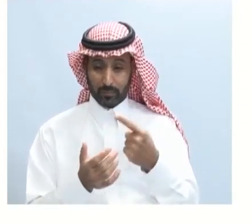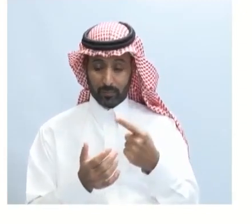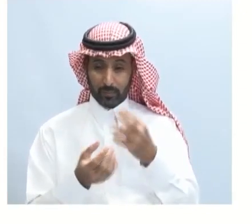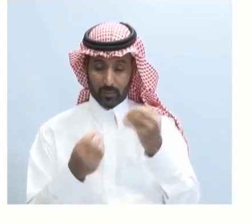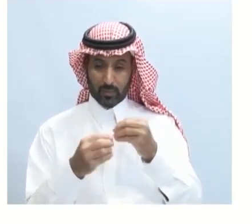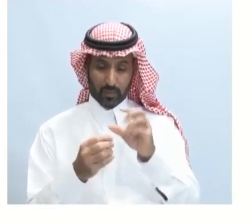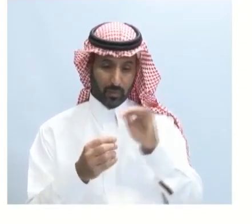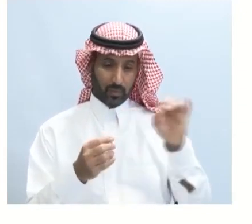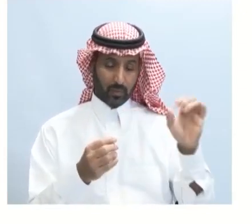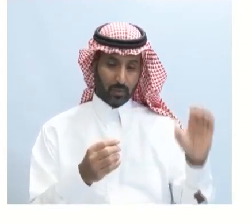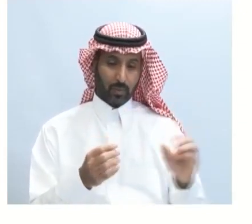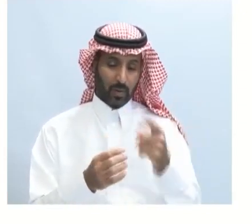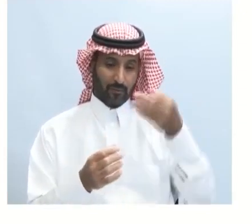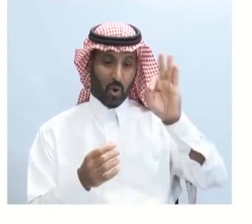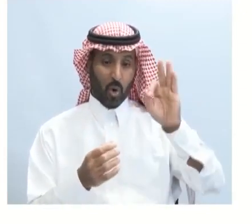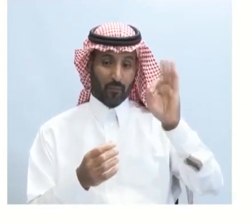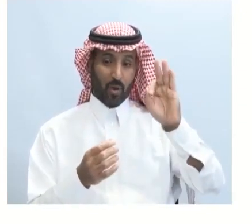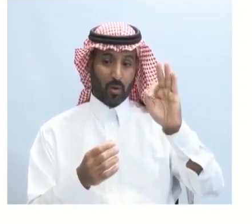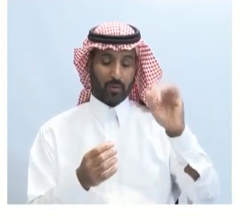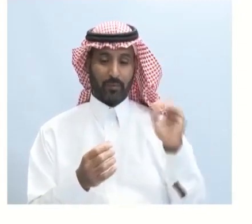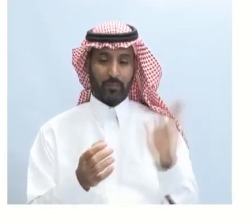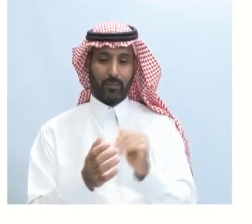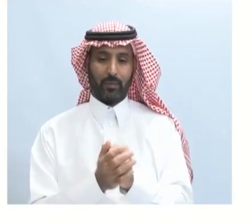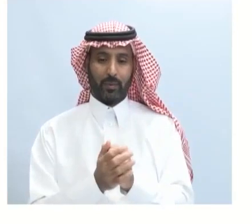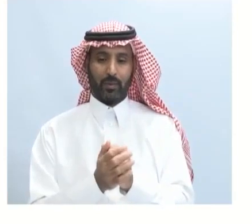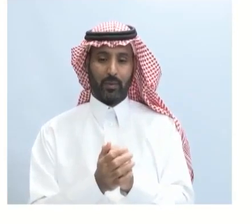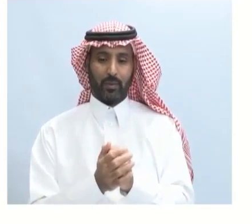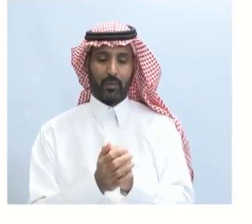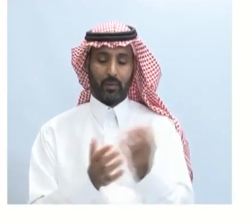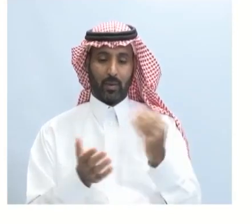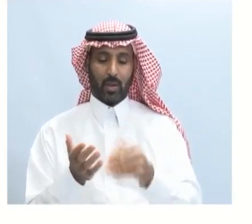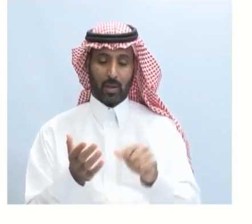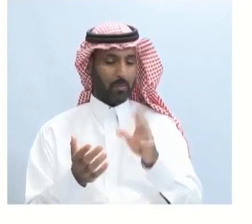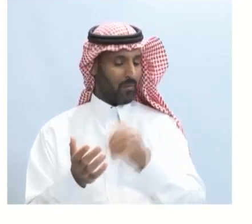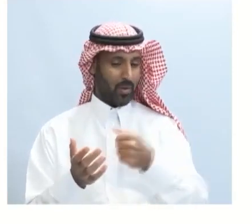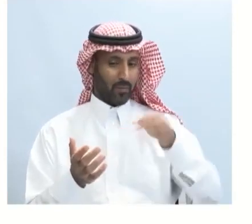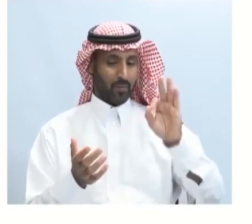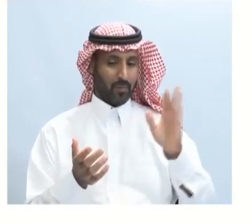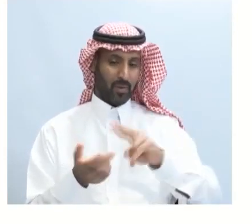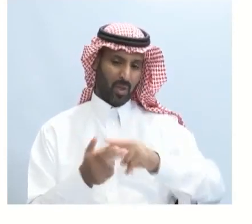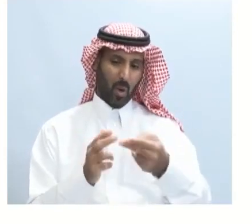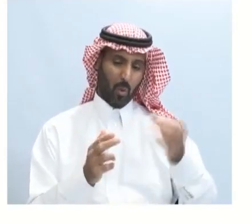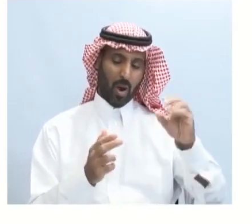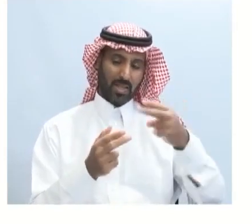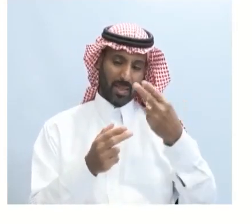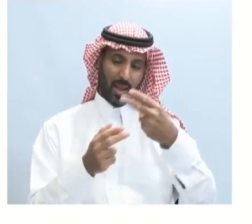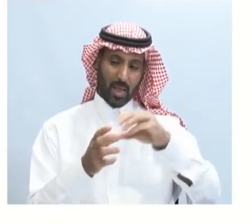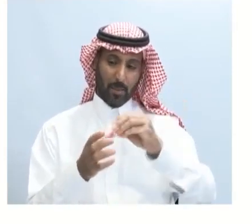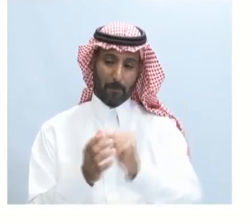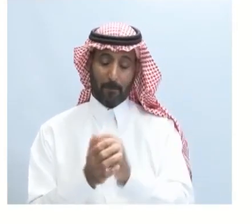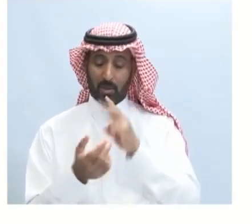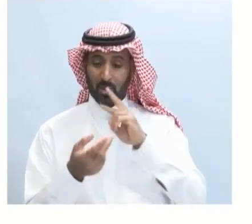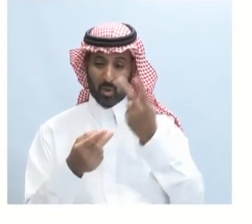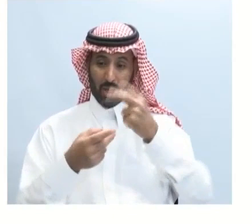تحتوي على الصياغ طبعا لاحظ هنا وجود الفلور وفي المركب في النواتج لا يولد الكره تحول الى رابطه ثنائيه من رابطه